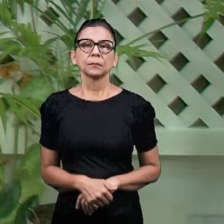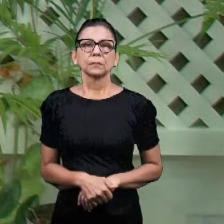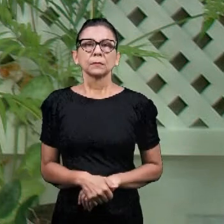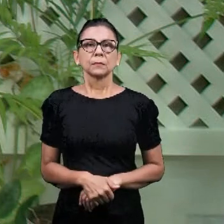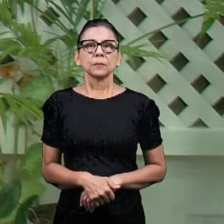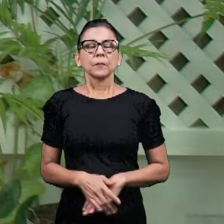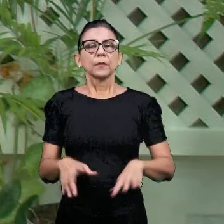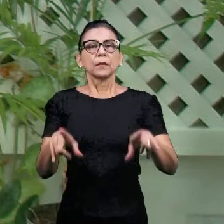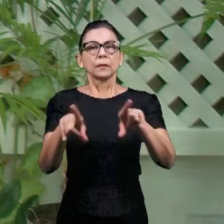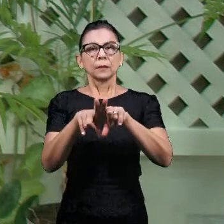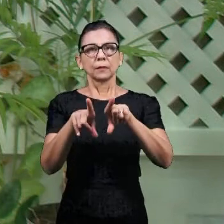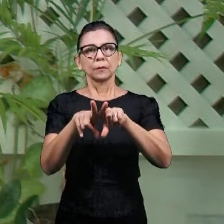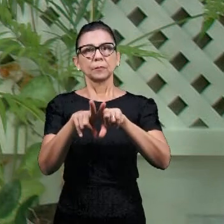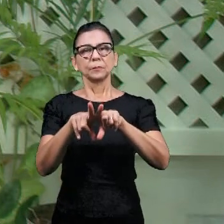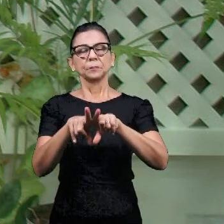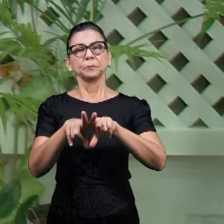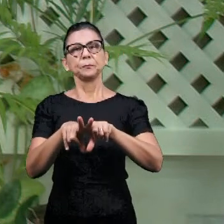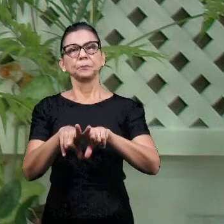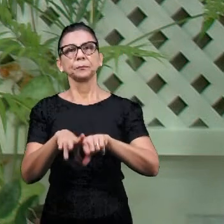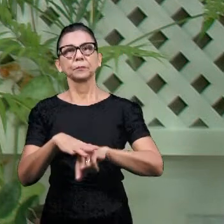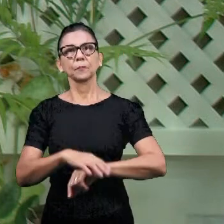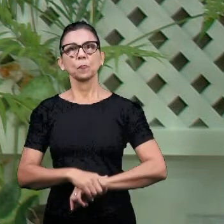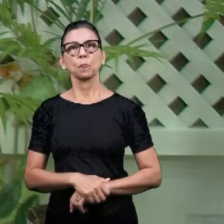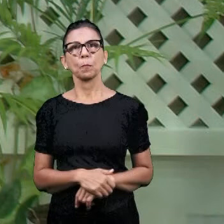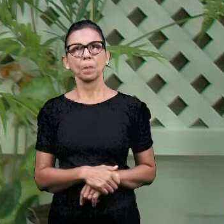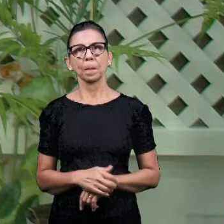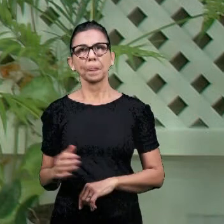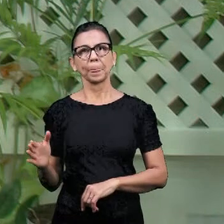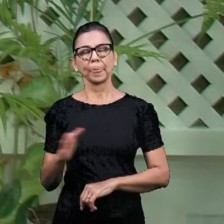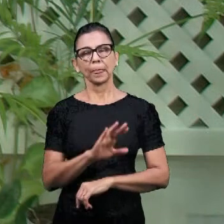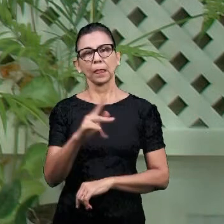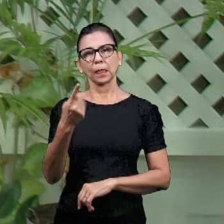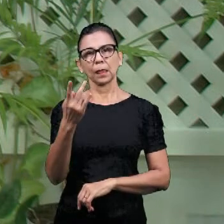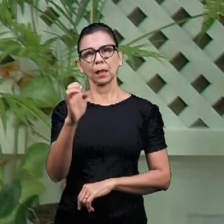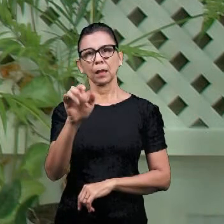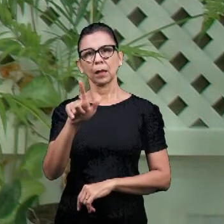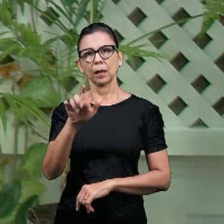Les frères, notre frère LR